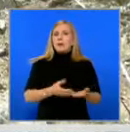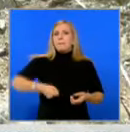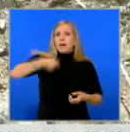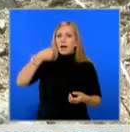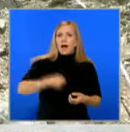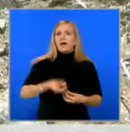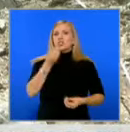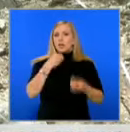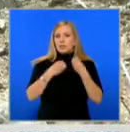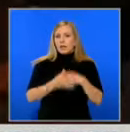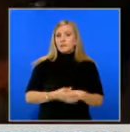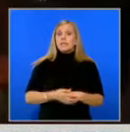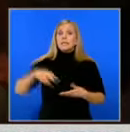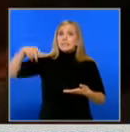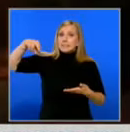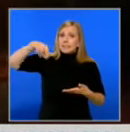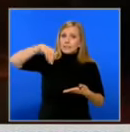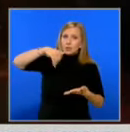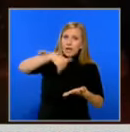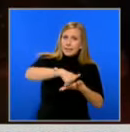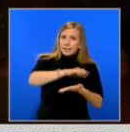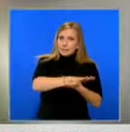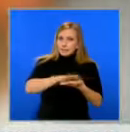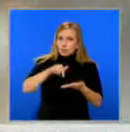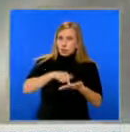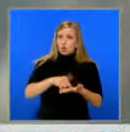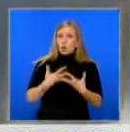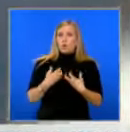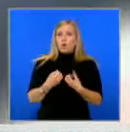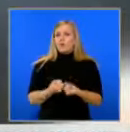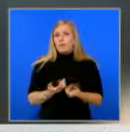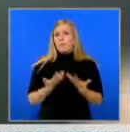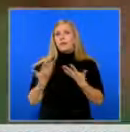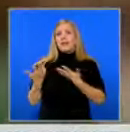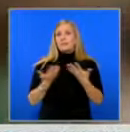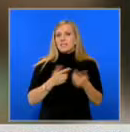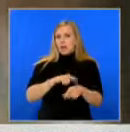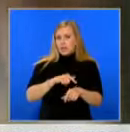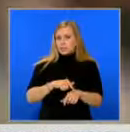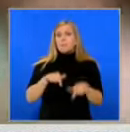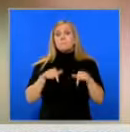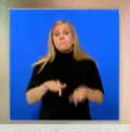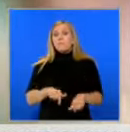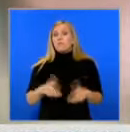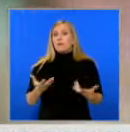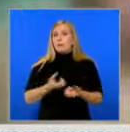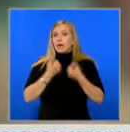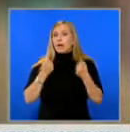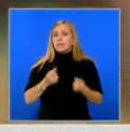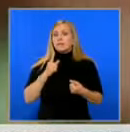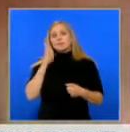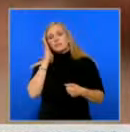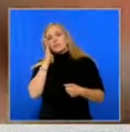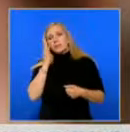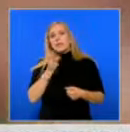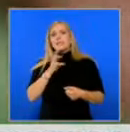слизането на българския екип до най-ниската точка отнема повече от девет часа а по време на акцията по из ждане му им се налага да спят